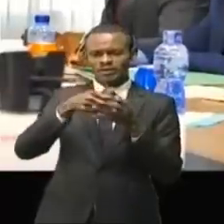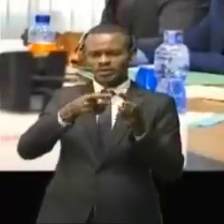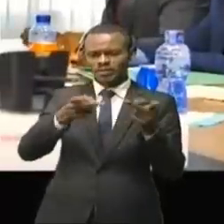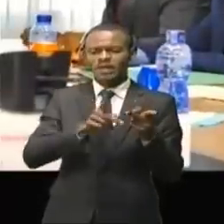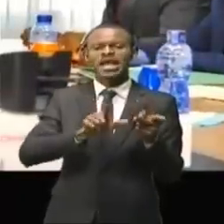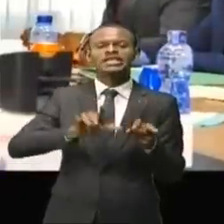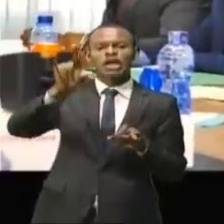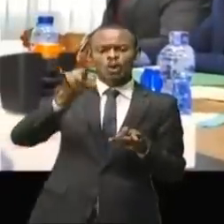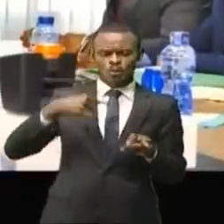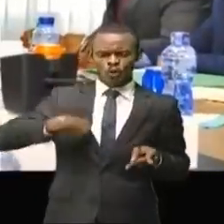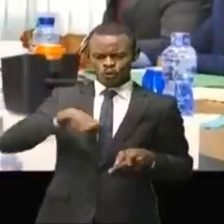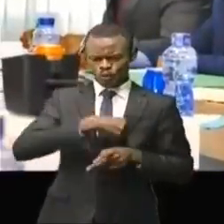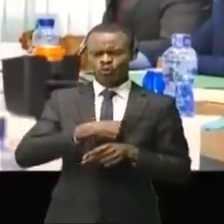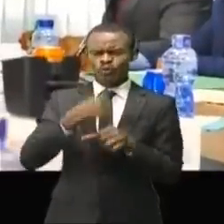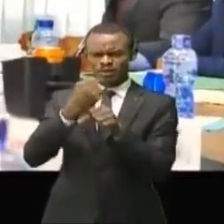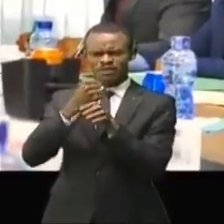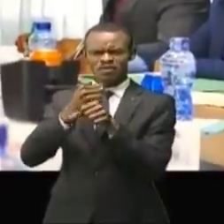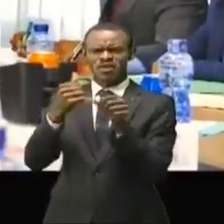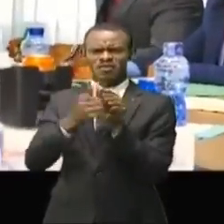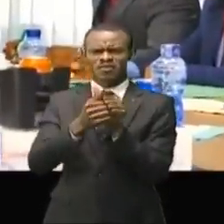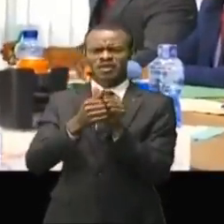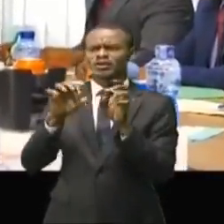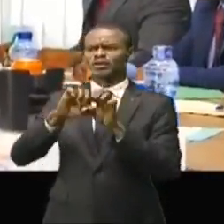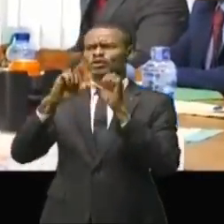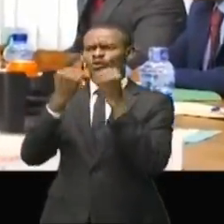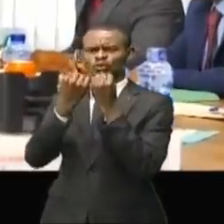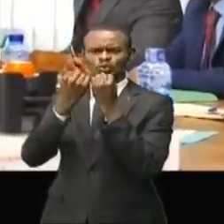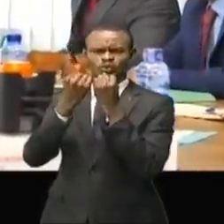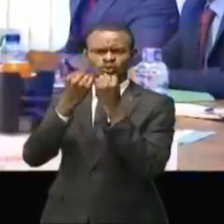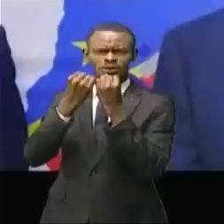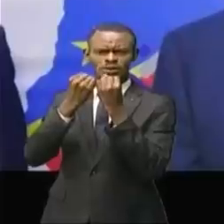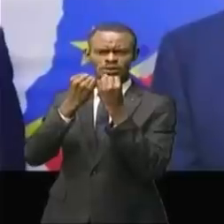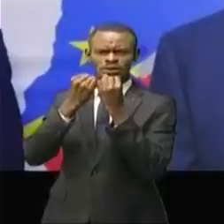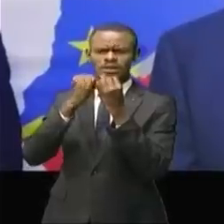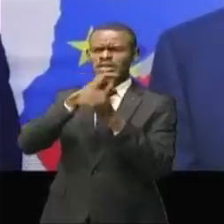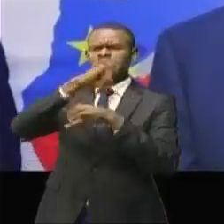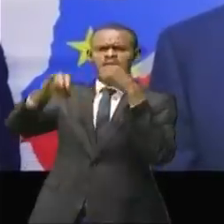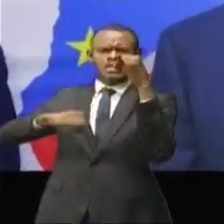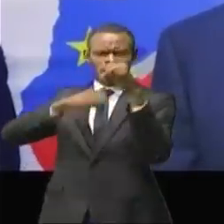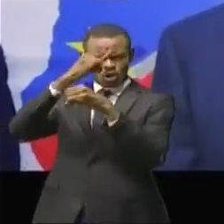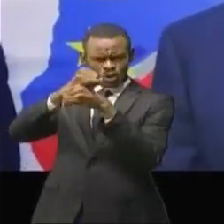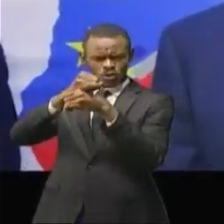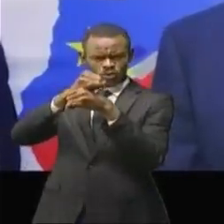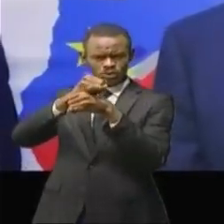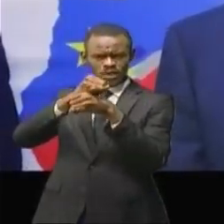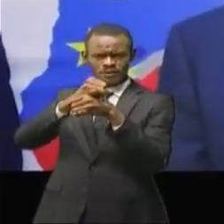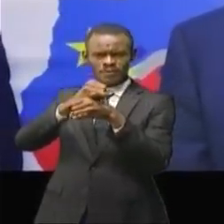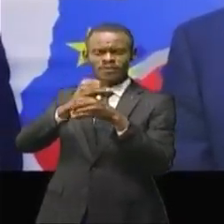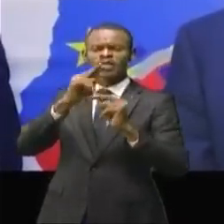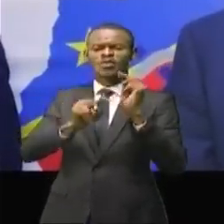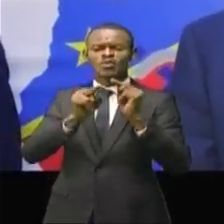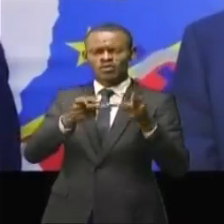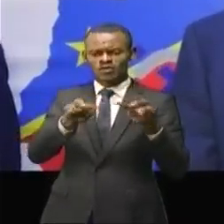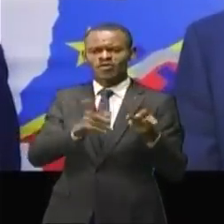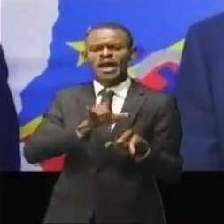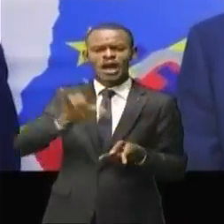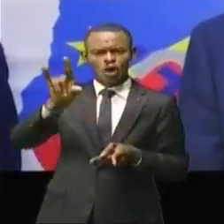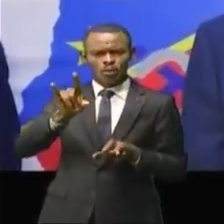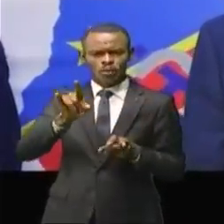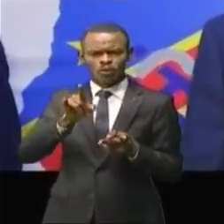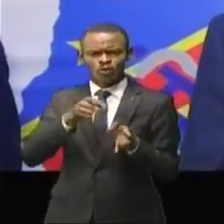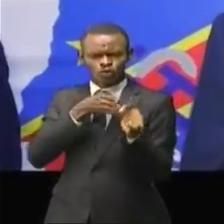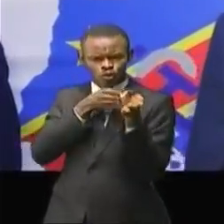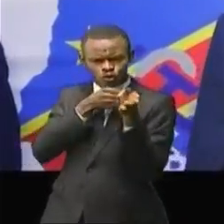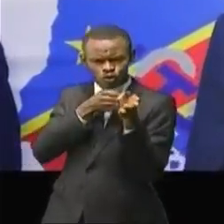compagnies internationale aérienne et aussi bien les directives de l'Union européenne que tout ce qui se passe aux